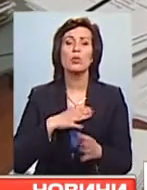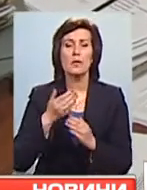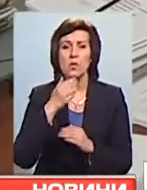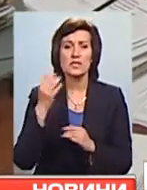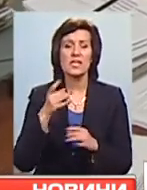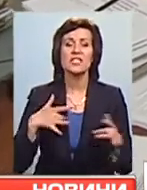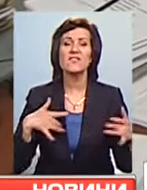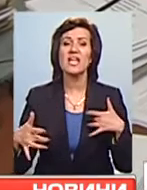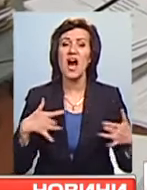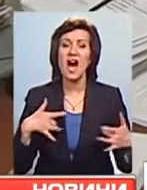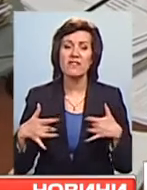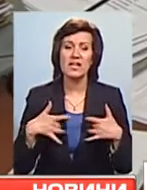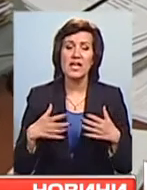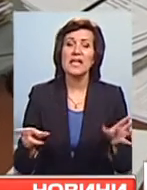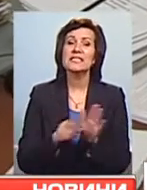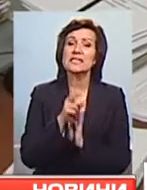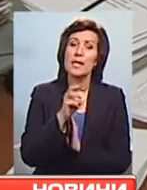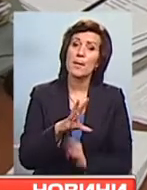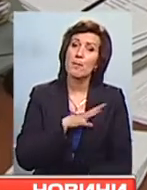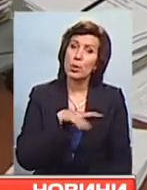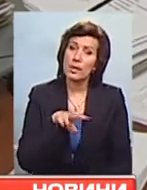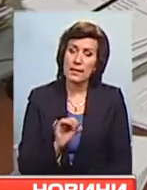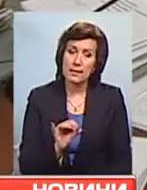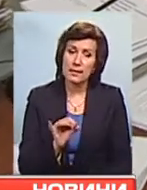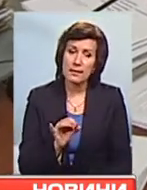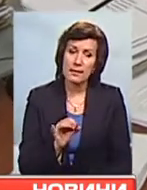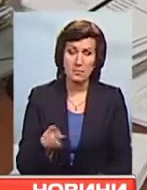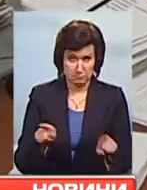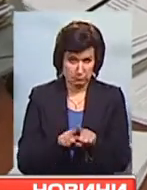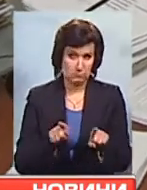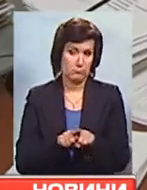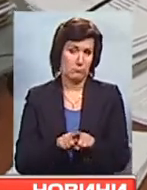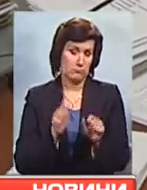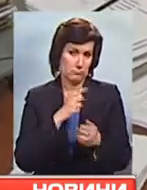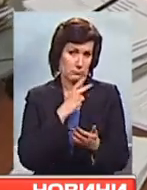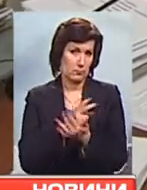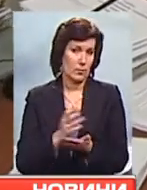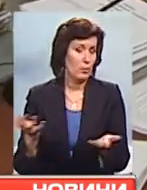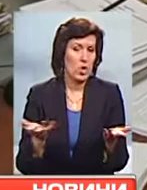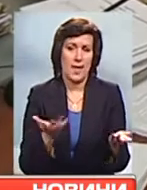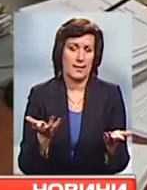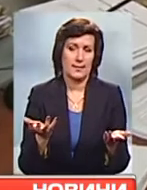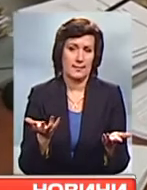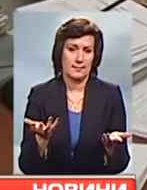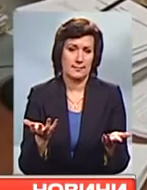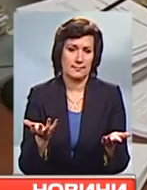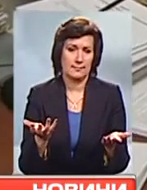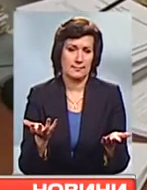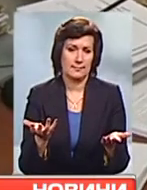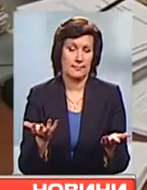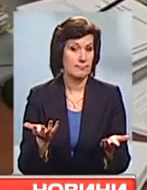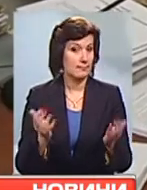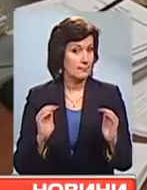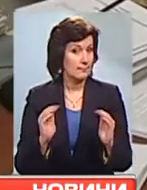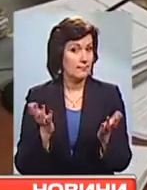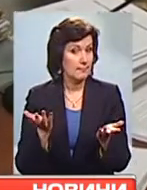театрі, з ким були? Це теж може свідчити про якийсь